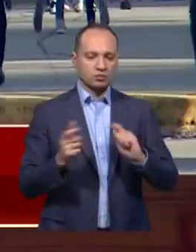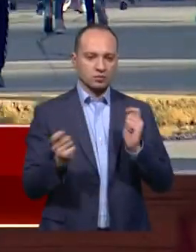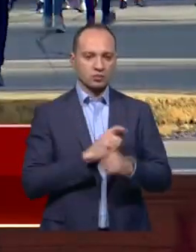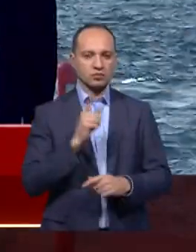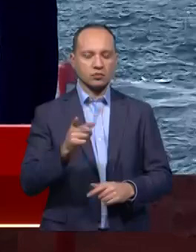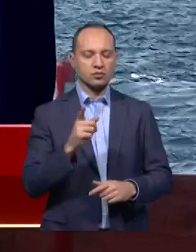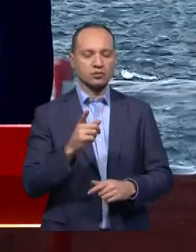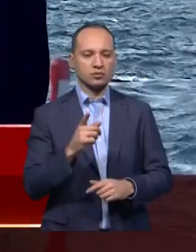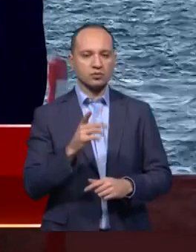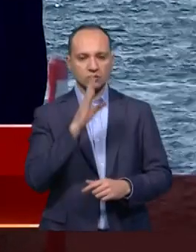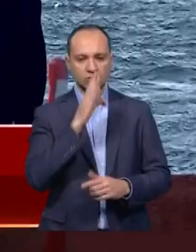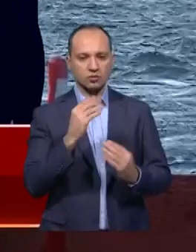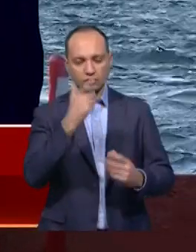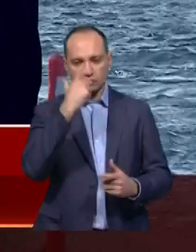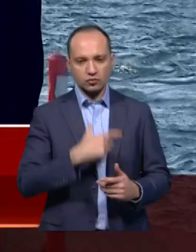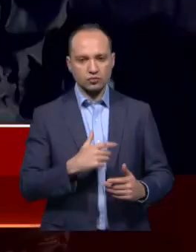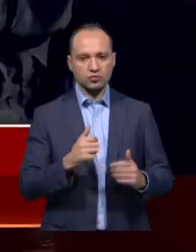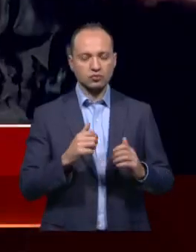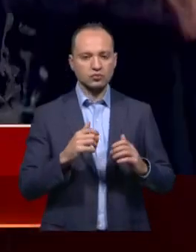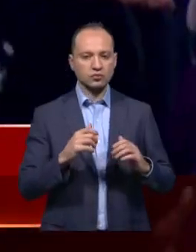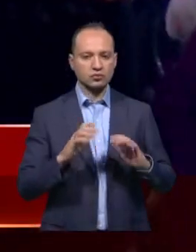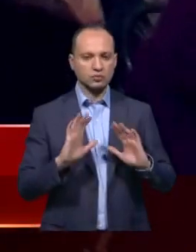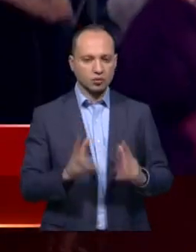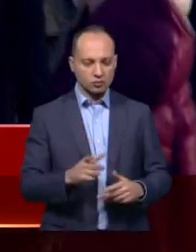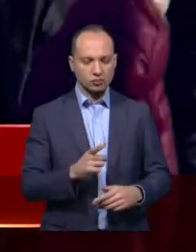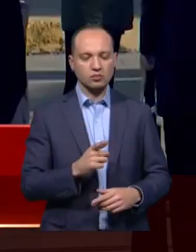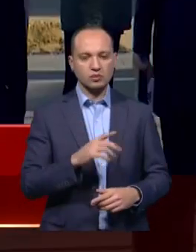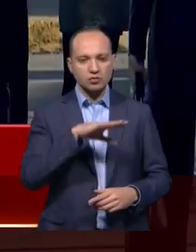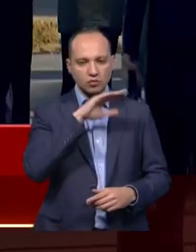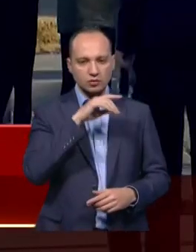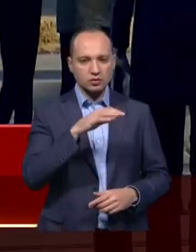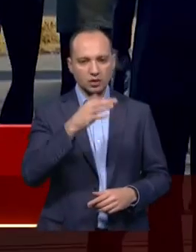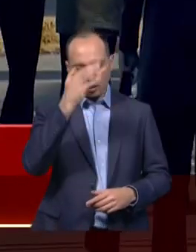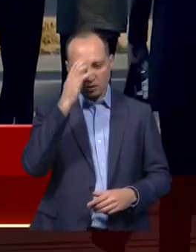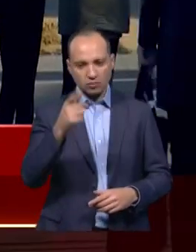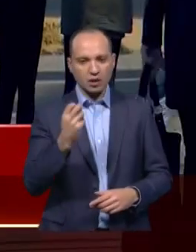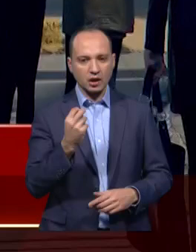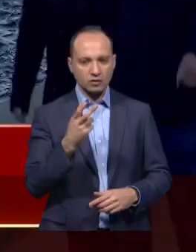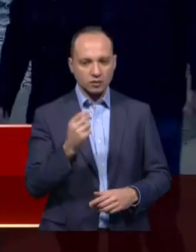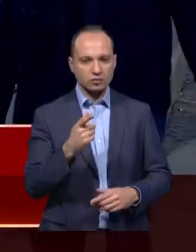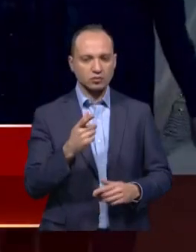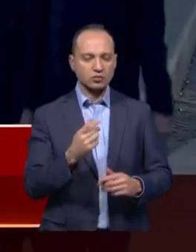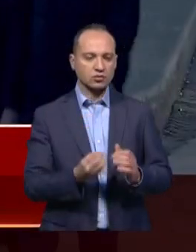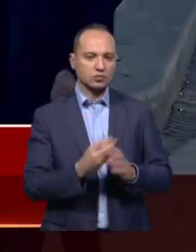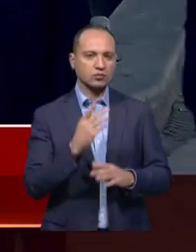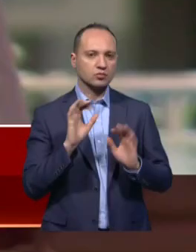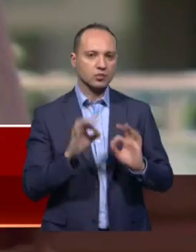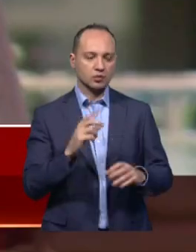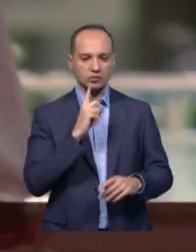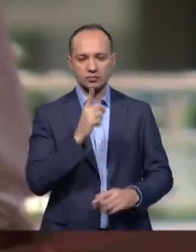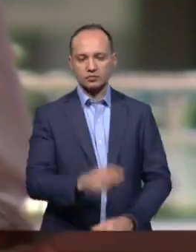bu ciddi boyutta direnç düşüklüğüne yol açıyor ve bu yaşlı haftada bir enfeksiyon zemini zaten